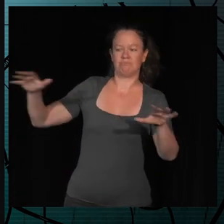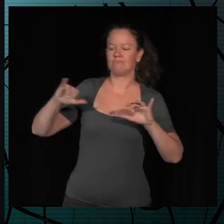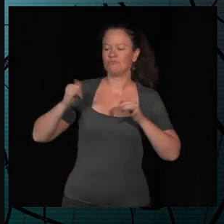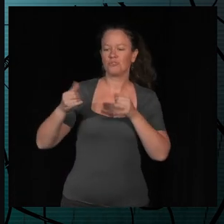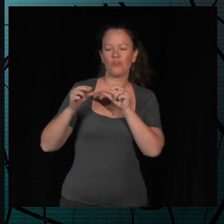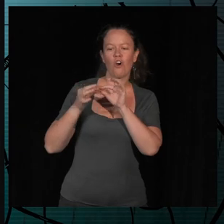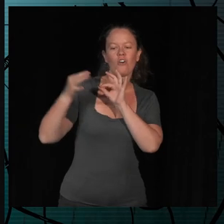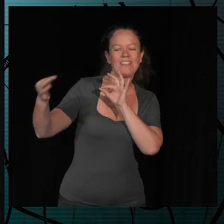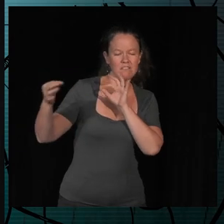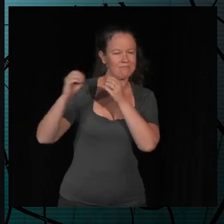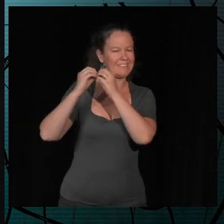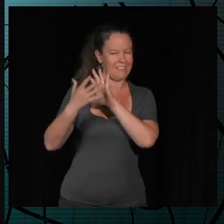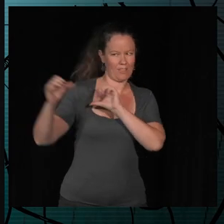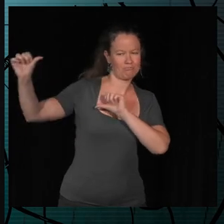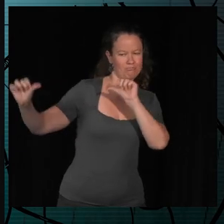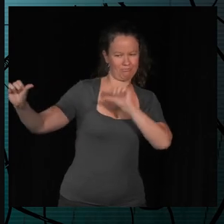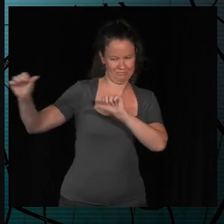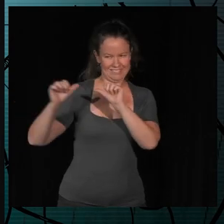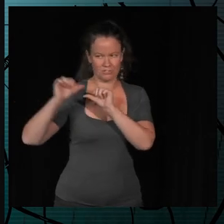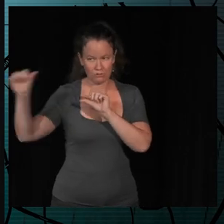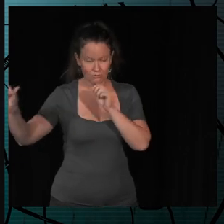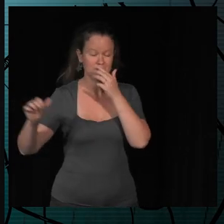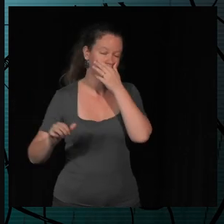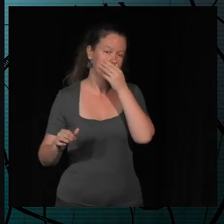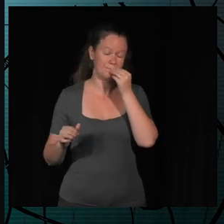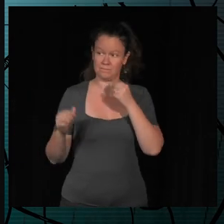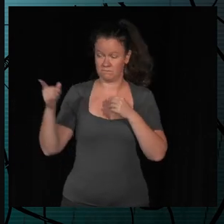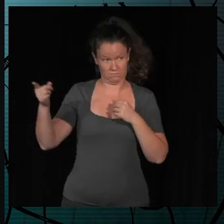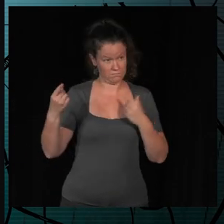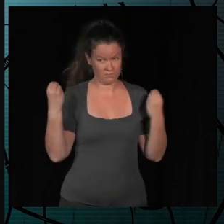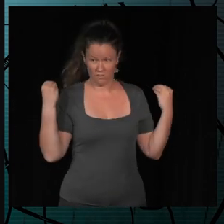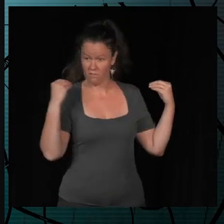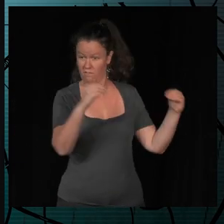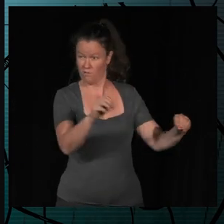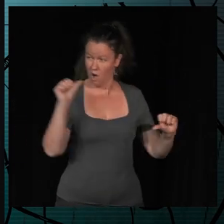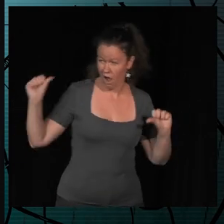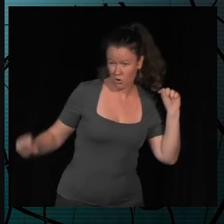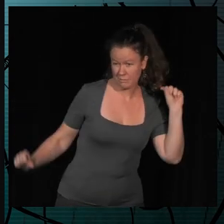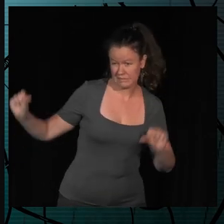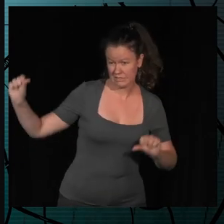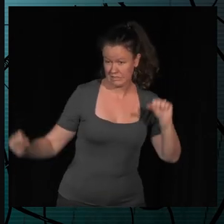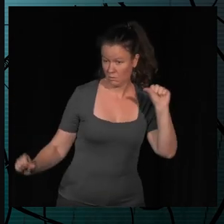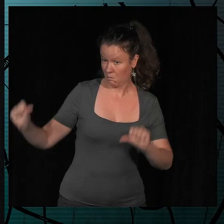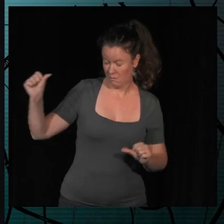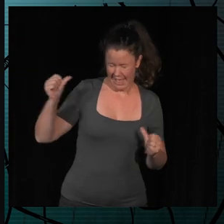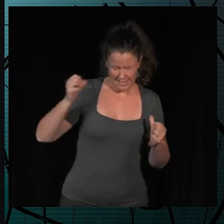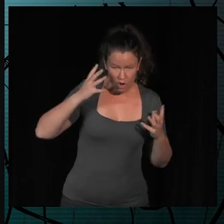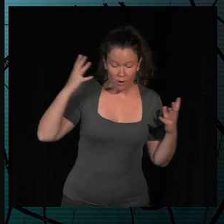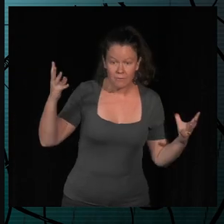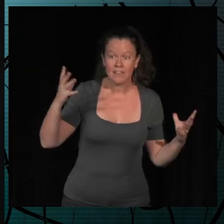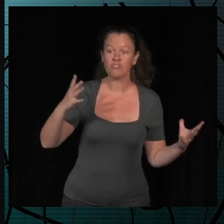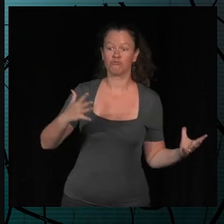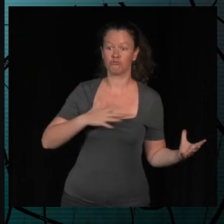moment des jeux où la question de la compétition était devenue tellement puissante qu'heureusement que le eSport a été créé pour